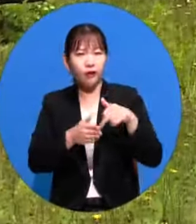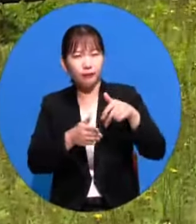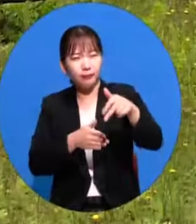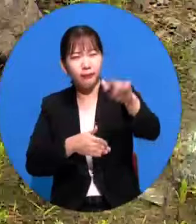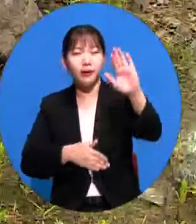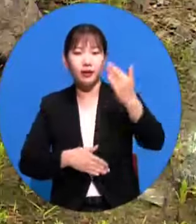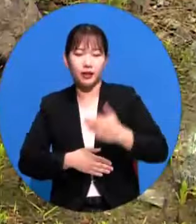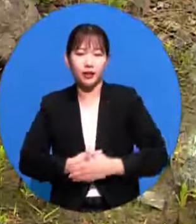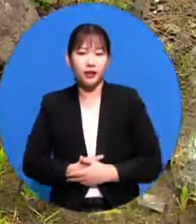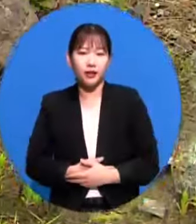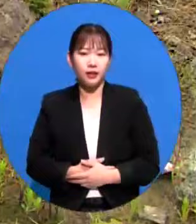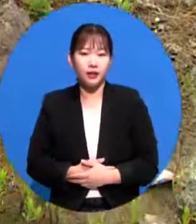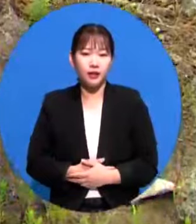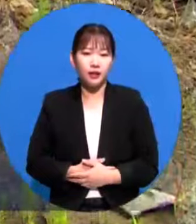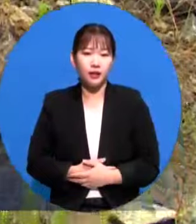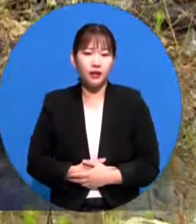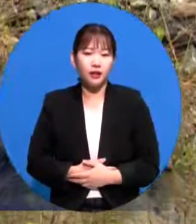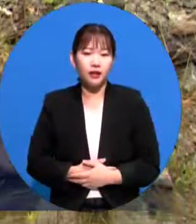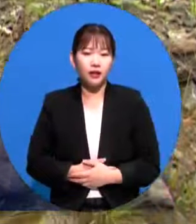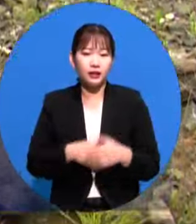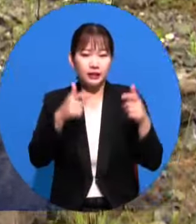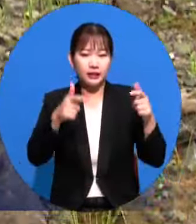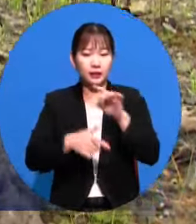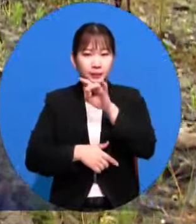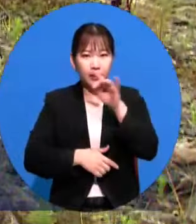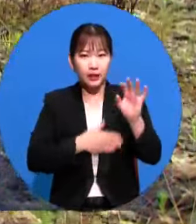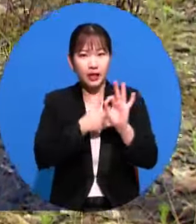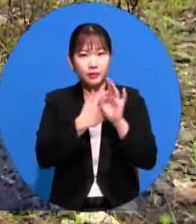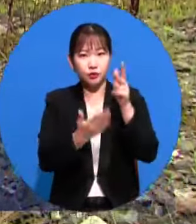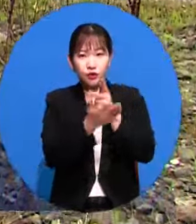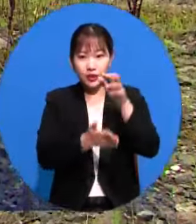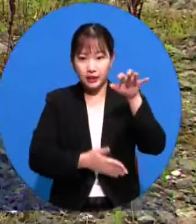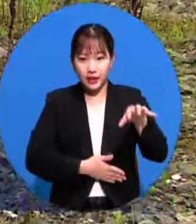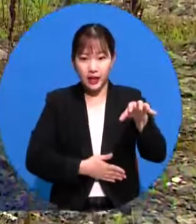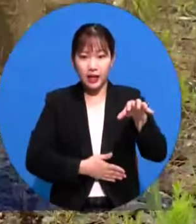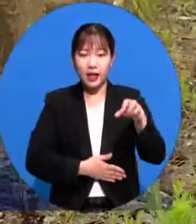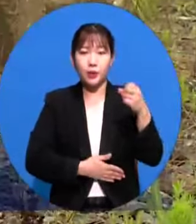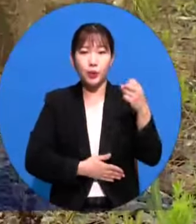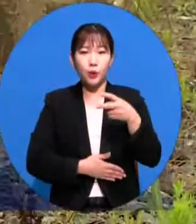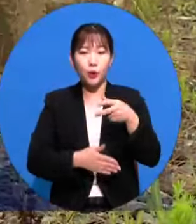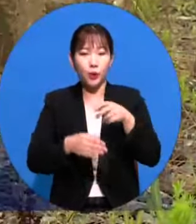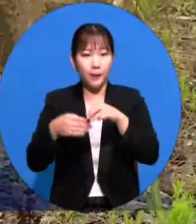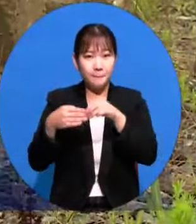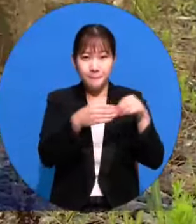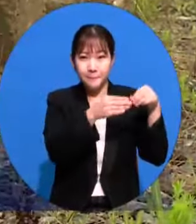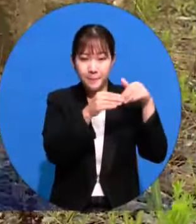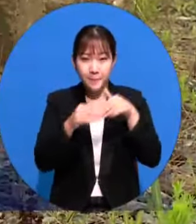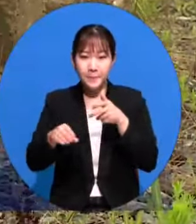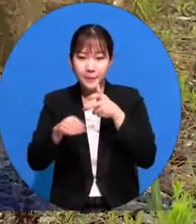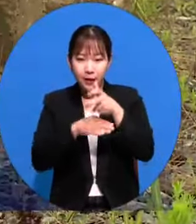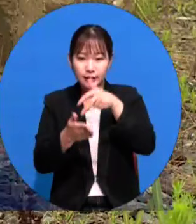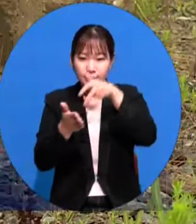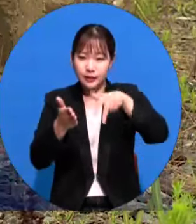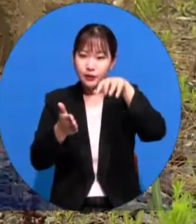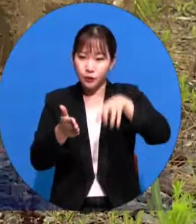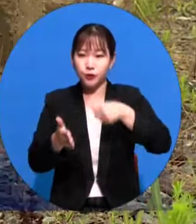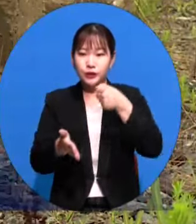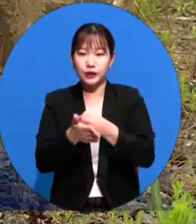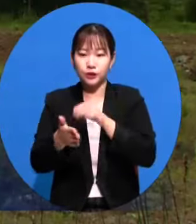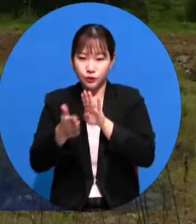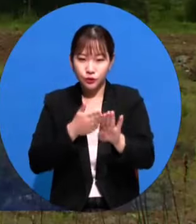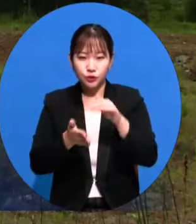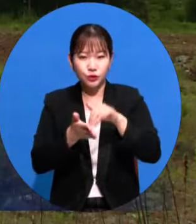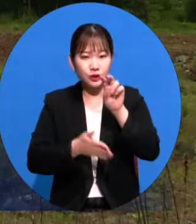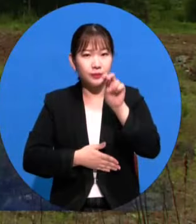곳입니다. 권역별 통별로 임시 주차장 지정, 셔틀버스 승합차장 지정해가지고